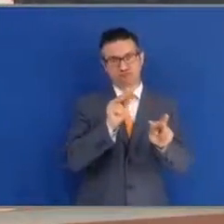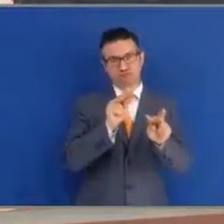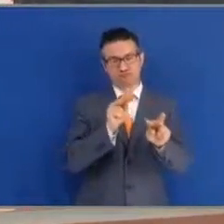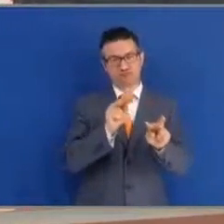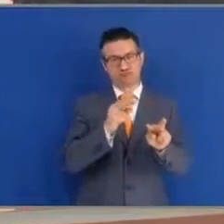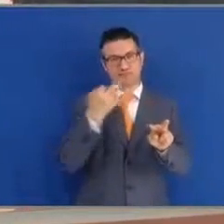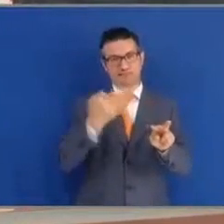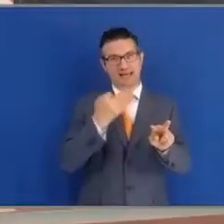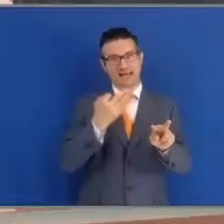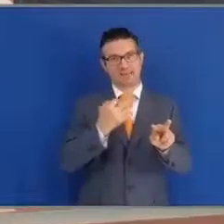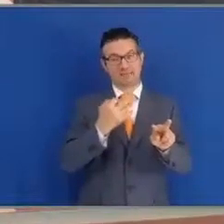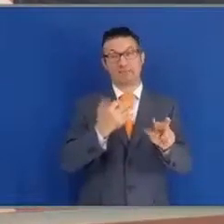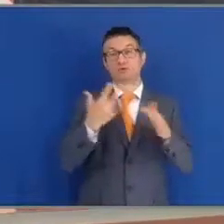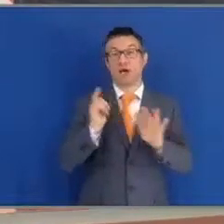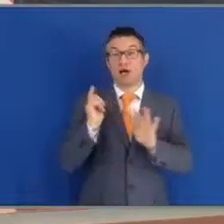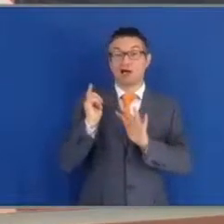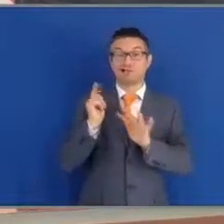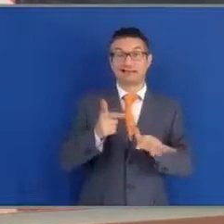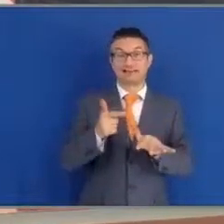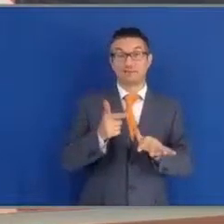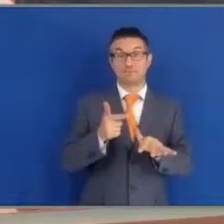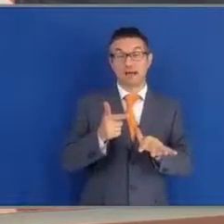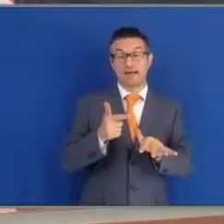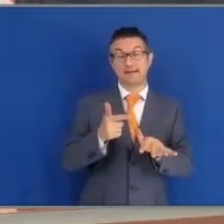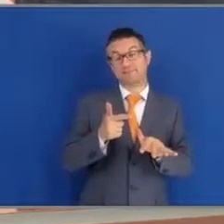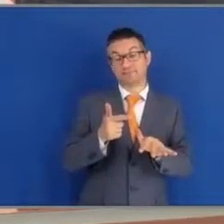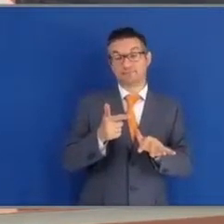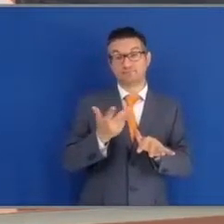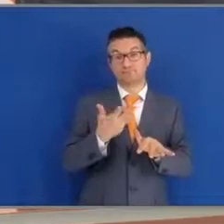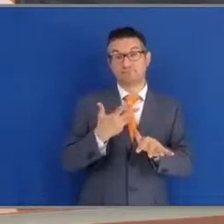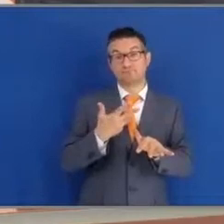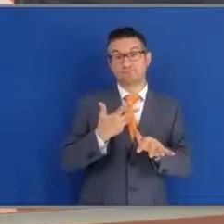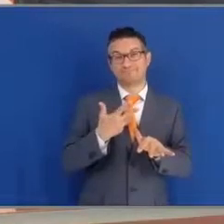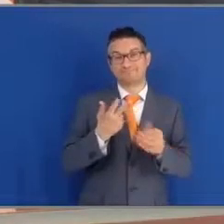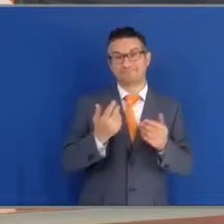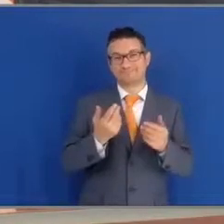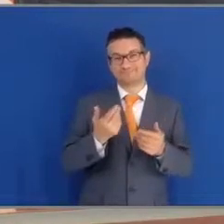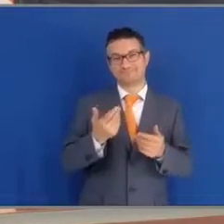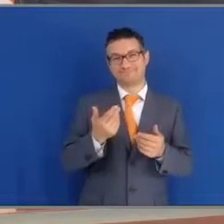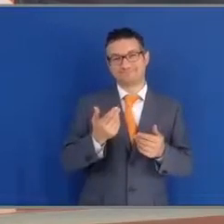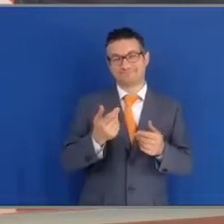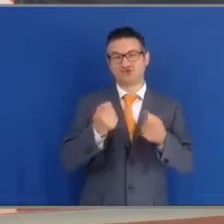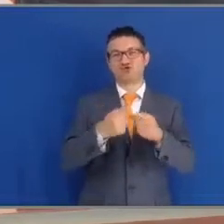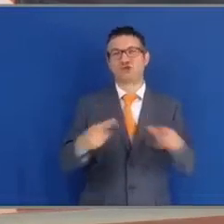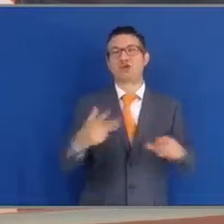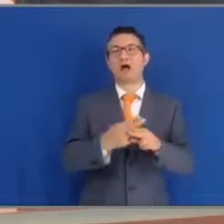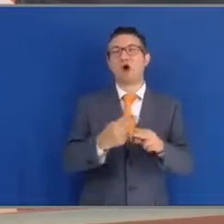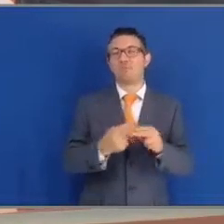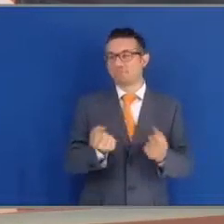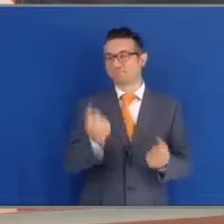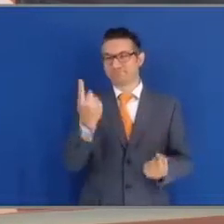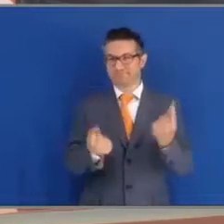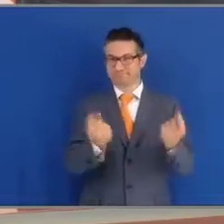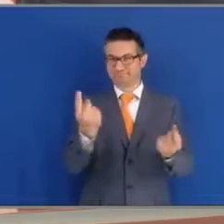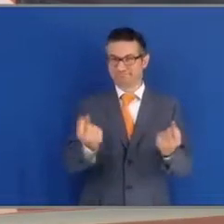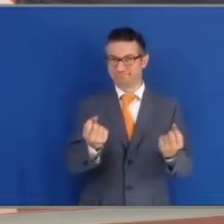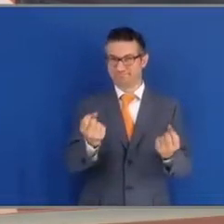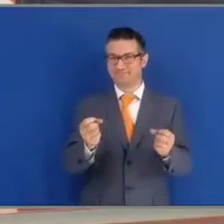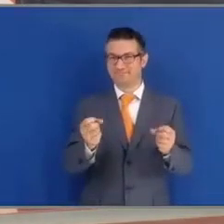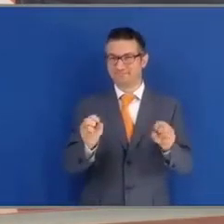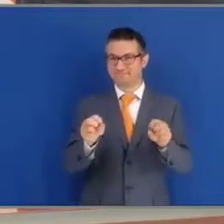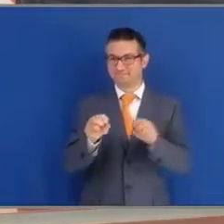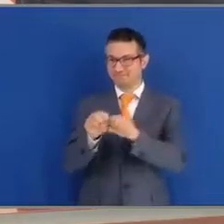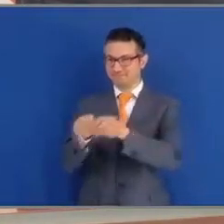ovviamente nell'ultima settimana risente dei focolai che abbiamo avuto sulla città di Roma. Sull'ultimo